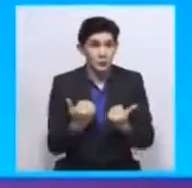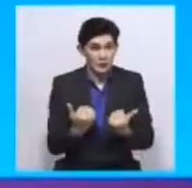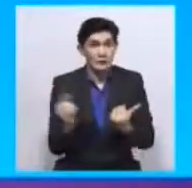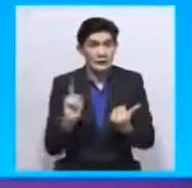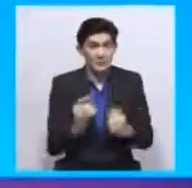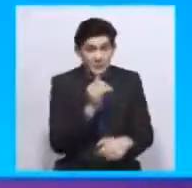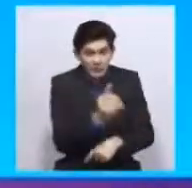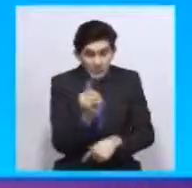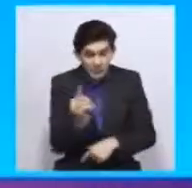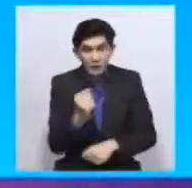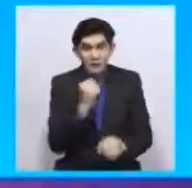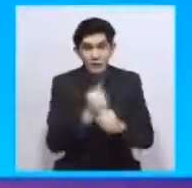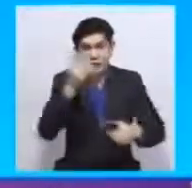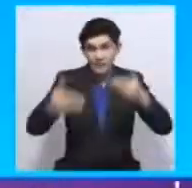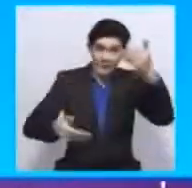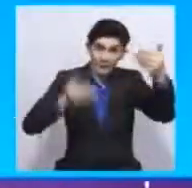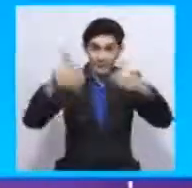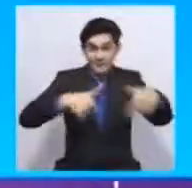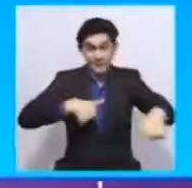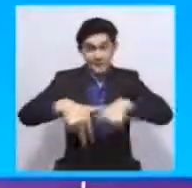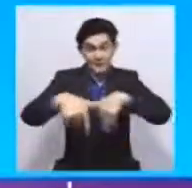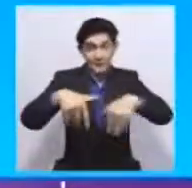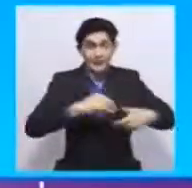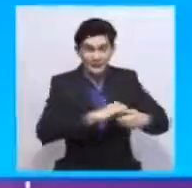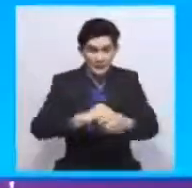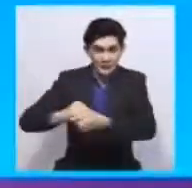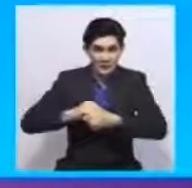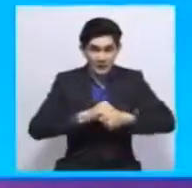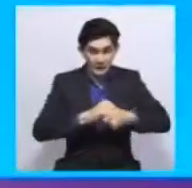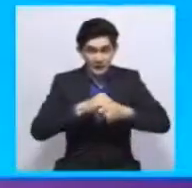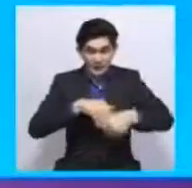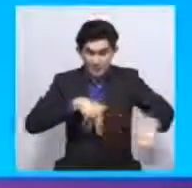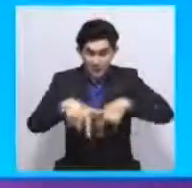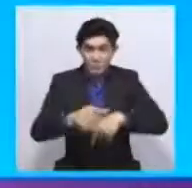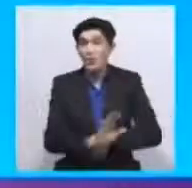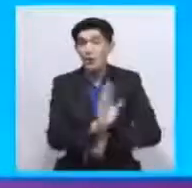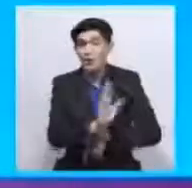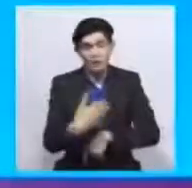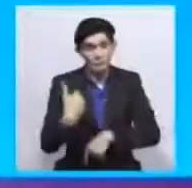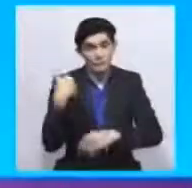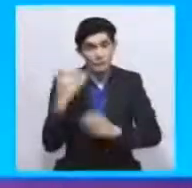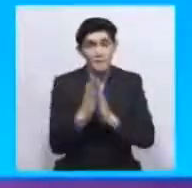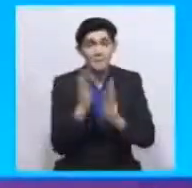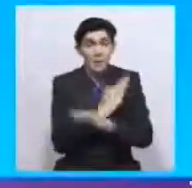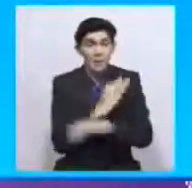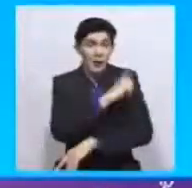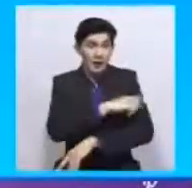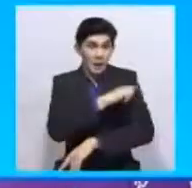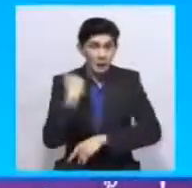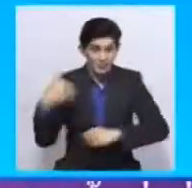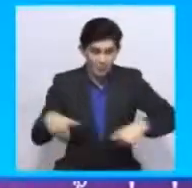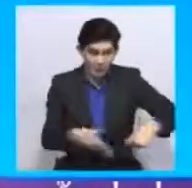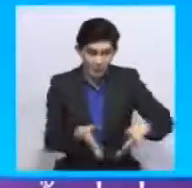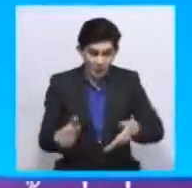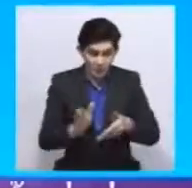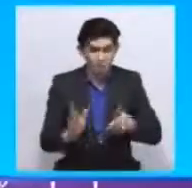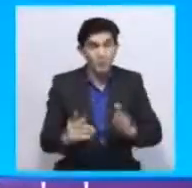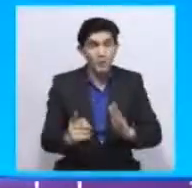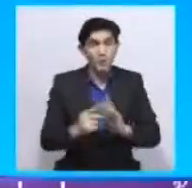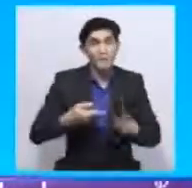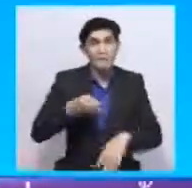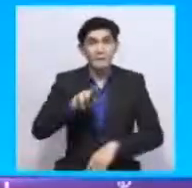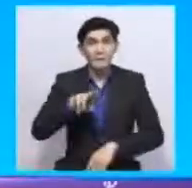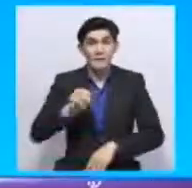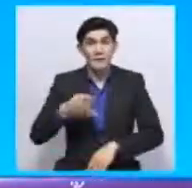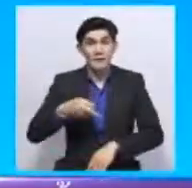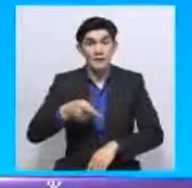ครับยังได้มีการลงพื้นที่ทำกิจกรรมของชุมชนสัมพันธ์นะครับที่ชุมชนสิทธิหลวงปู่ขาวบริเวณริมคลองเปรมประชากรนะครับโดย